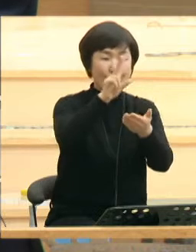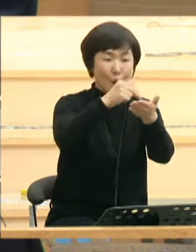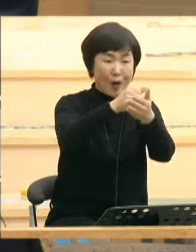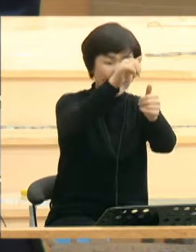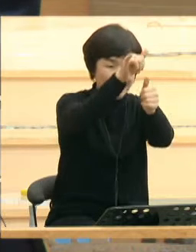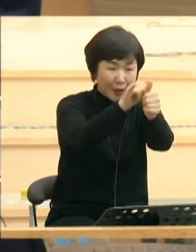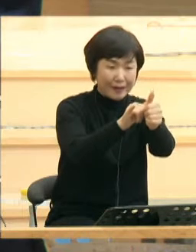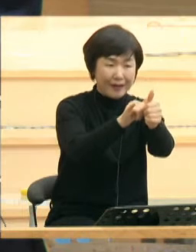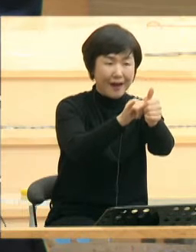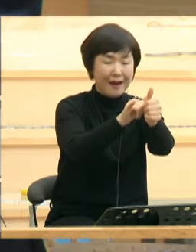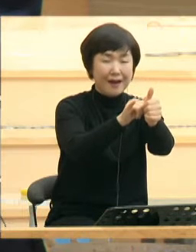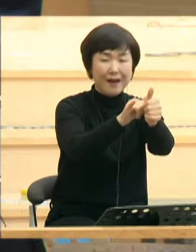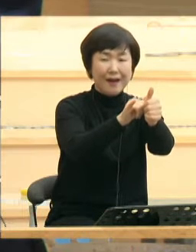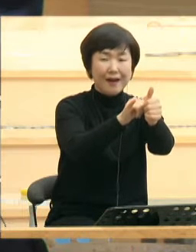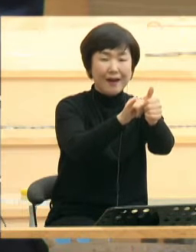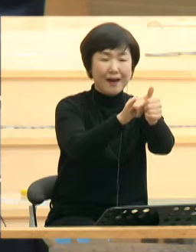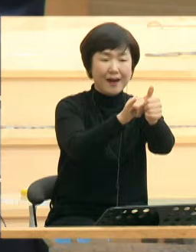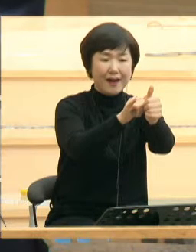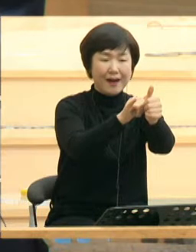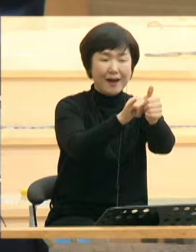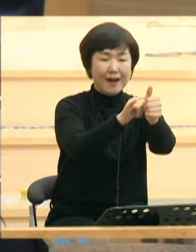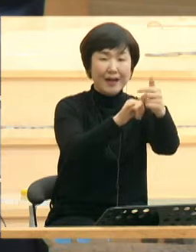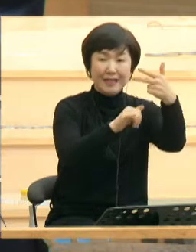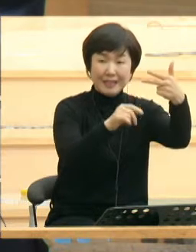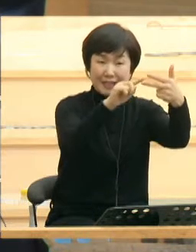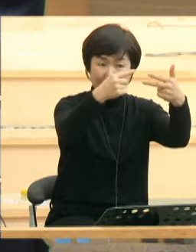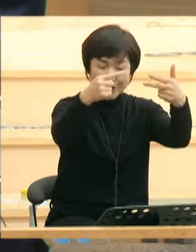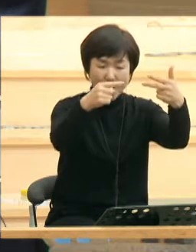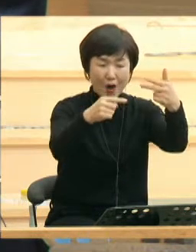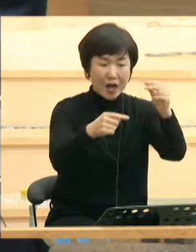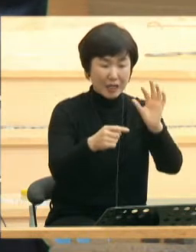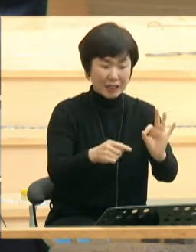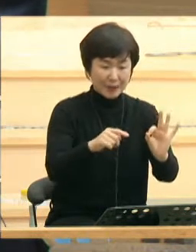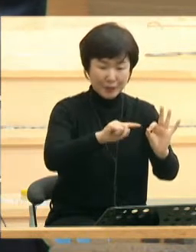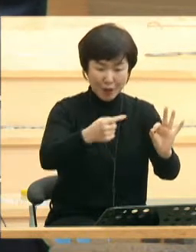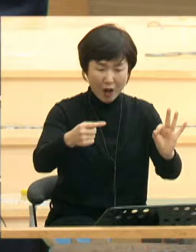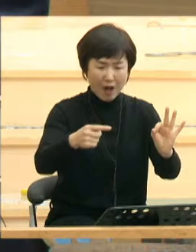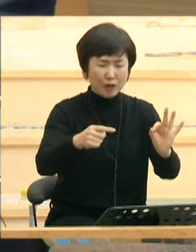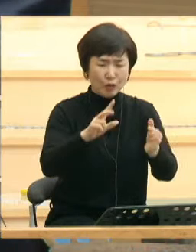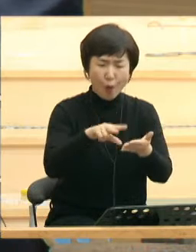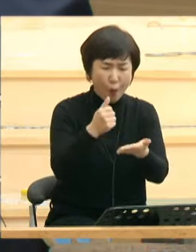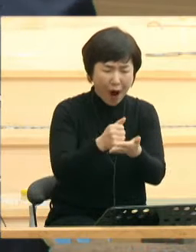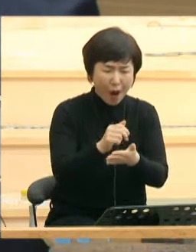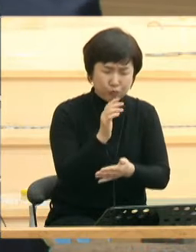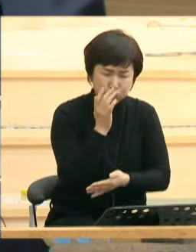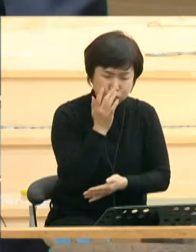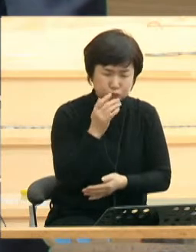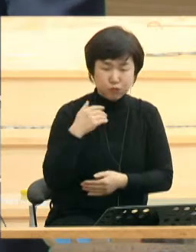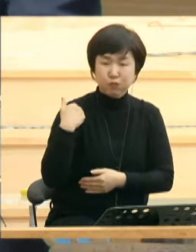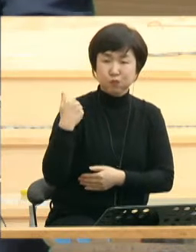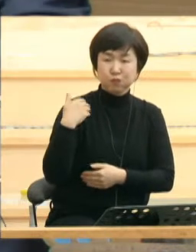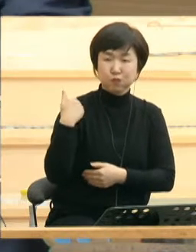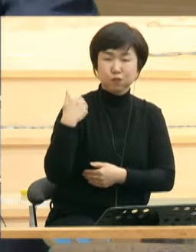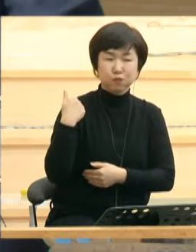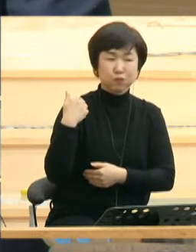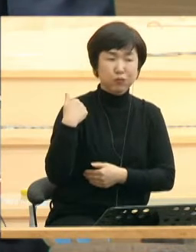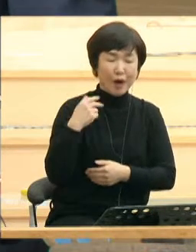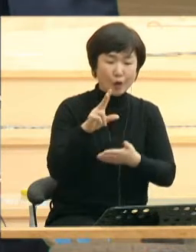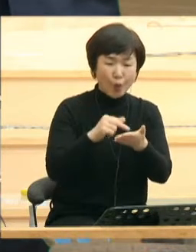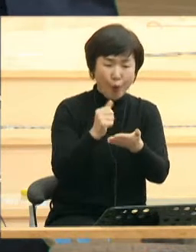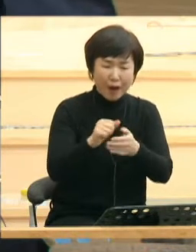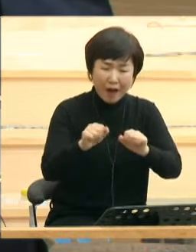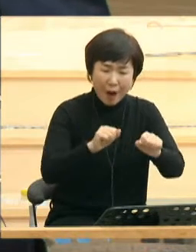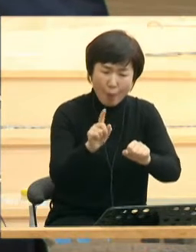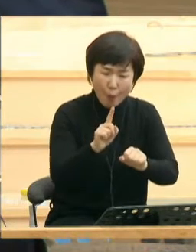떠라 7절 딱 10절 어떻게 3절 만에 여호와를 알지 못하며 해가 하신 일도 알지